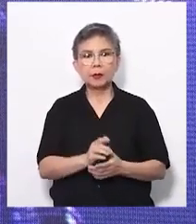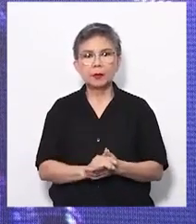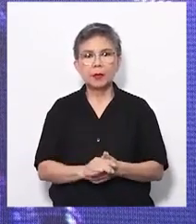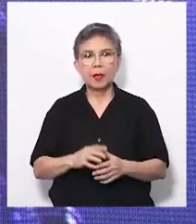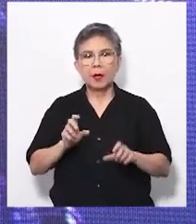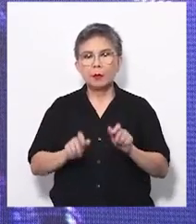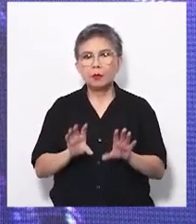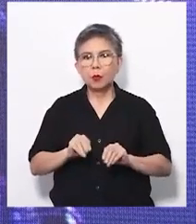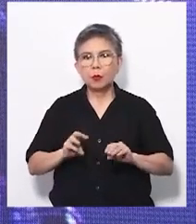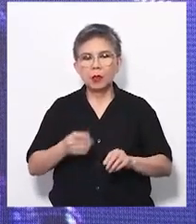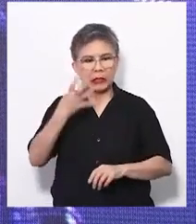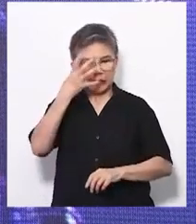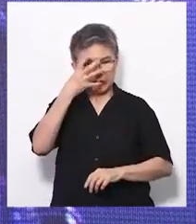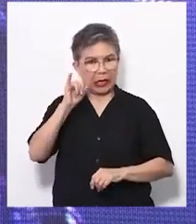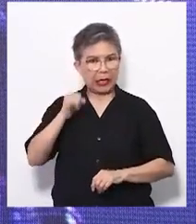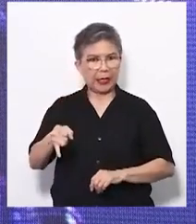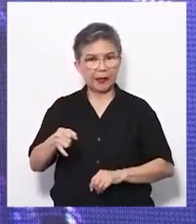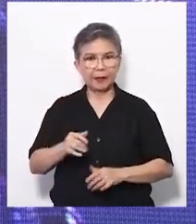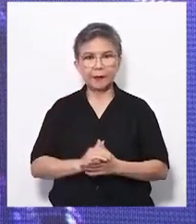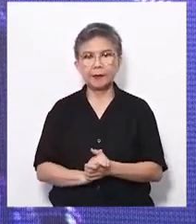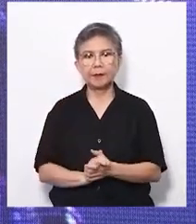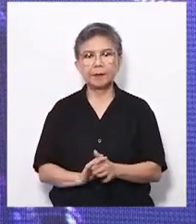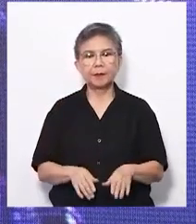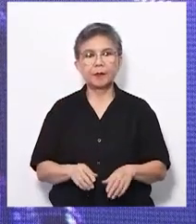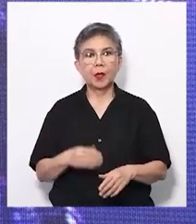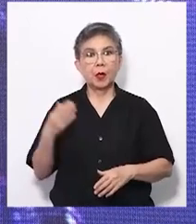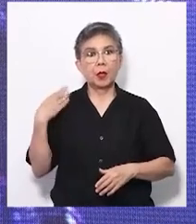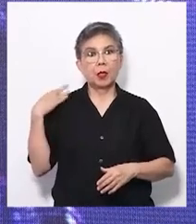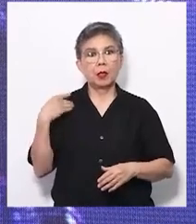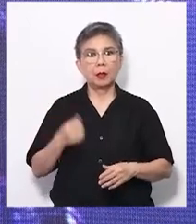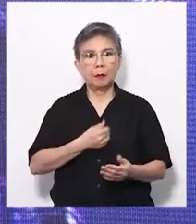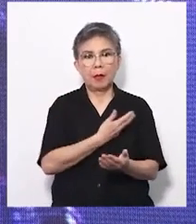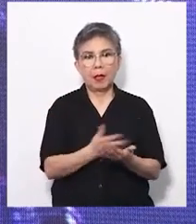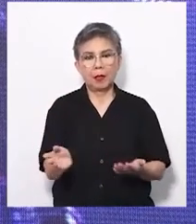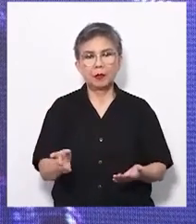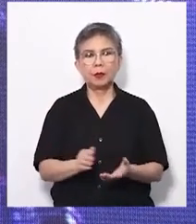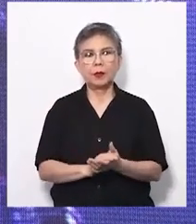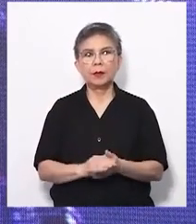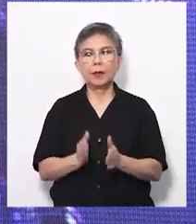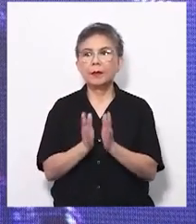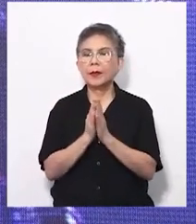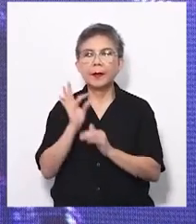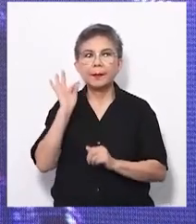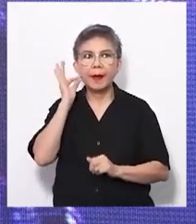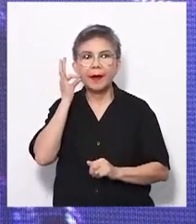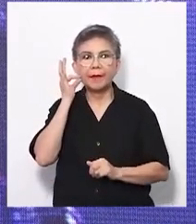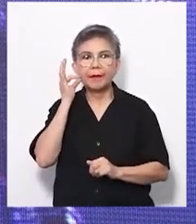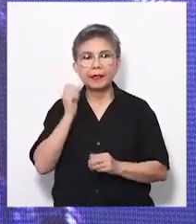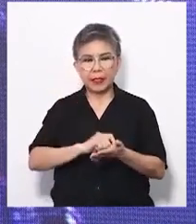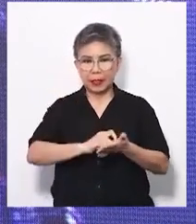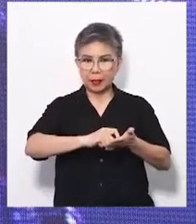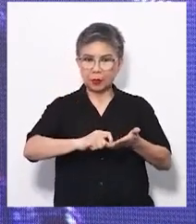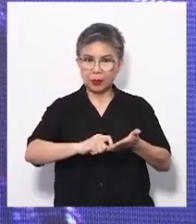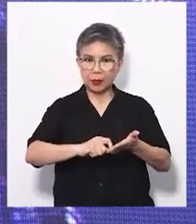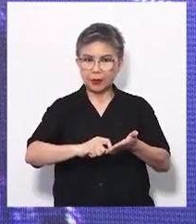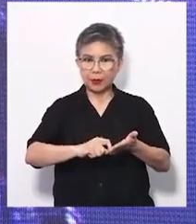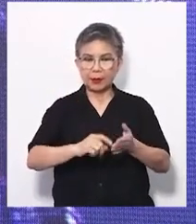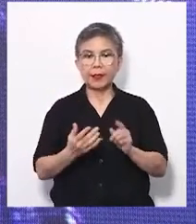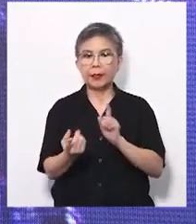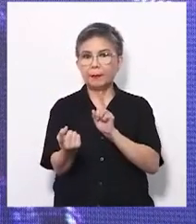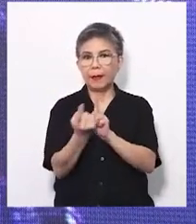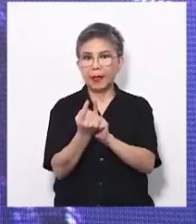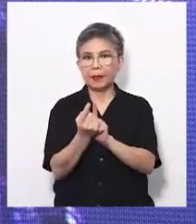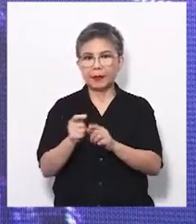sebagai perbuatan tercela selanjutnya kewajiban pelanggar untuk meminta maaf secara lisan